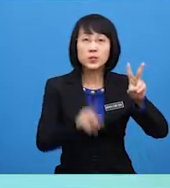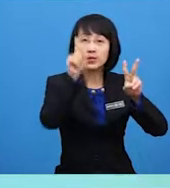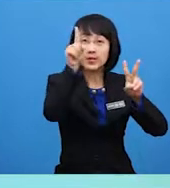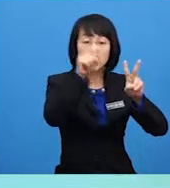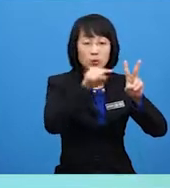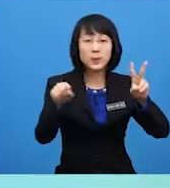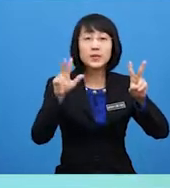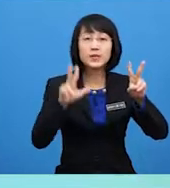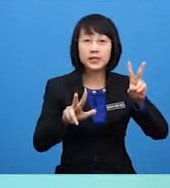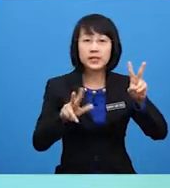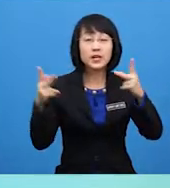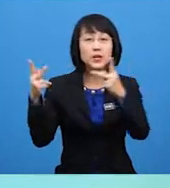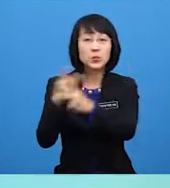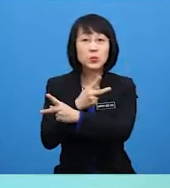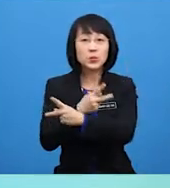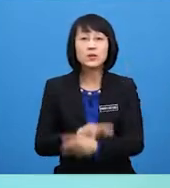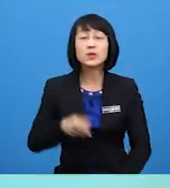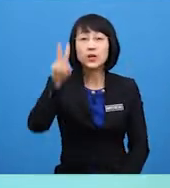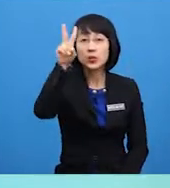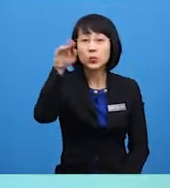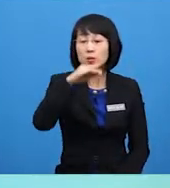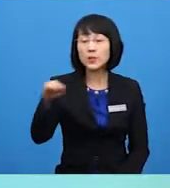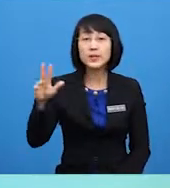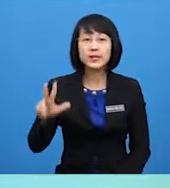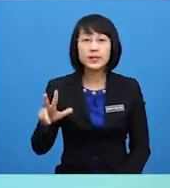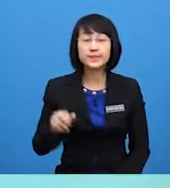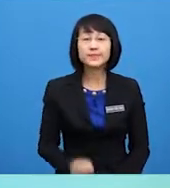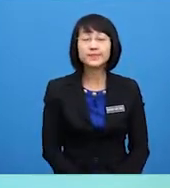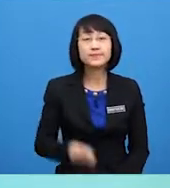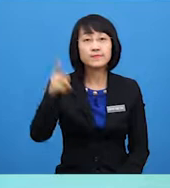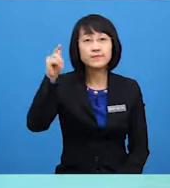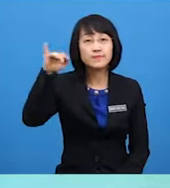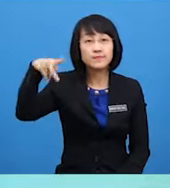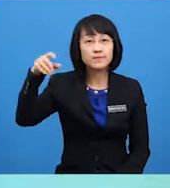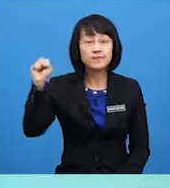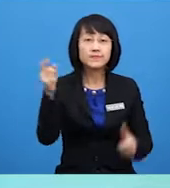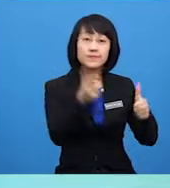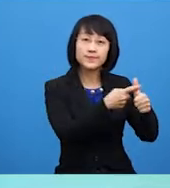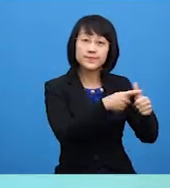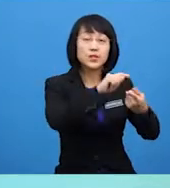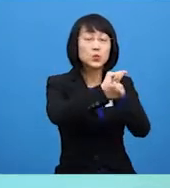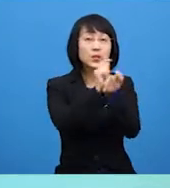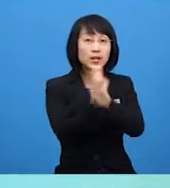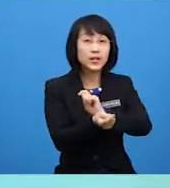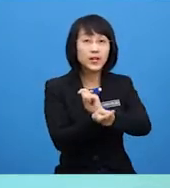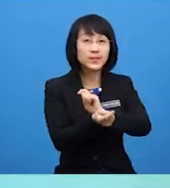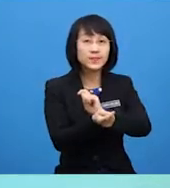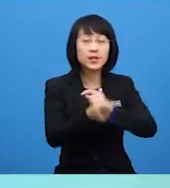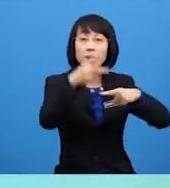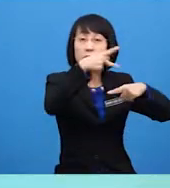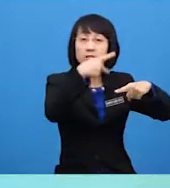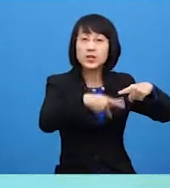2/1/3 darab 2/3. Tips pertama, tukarkan